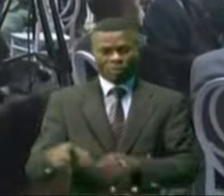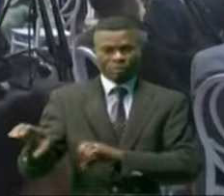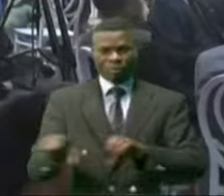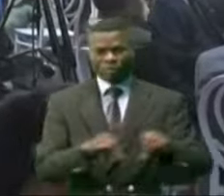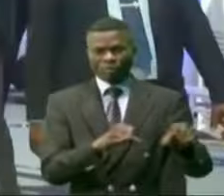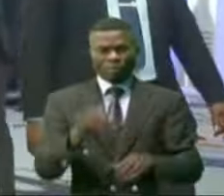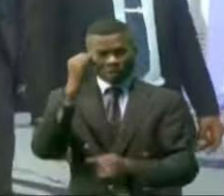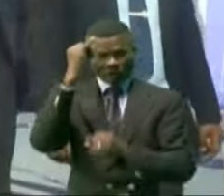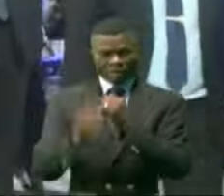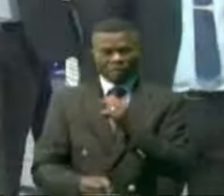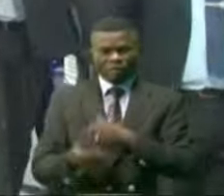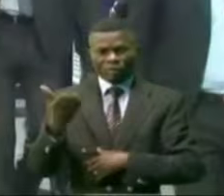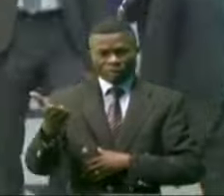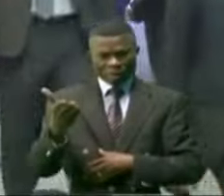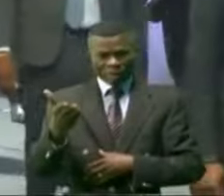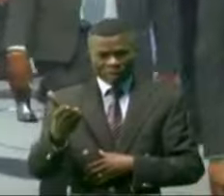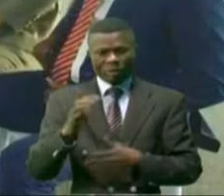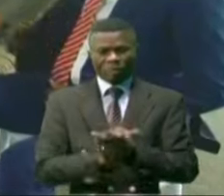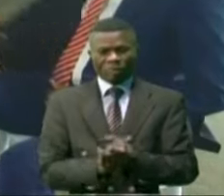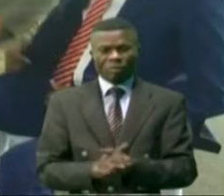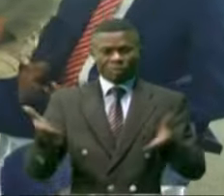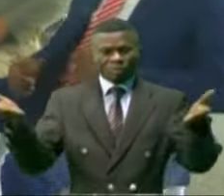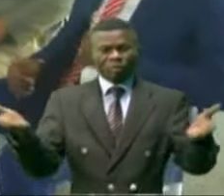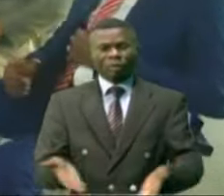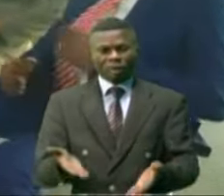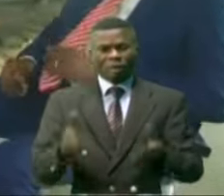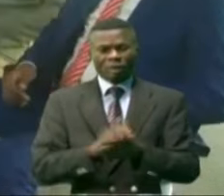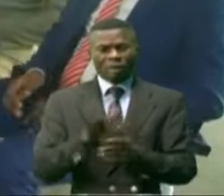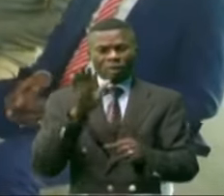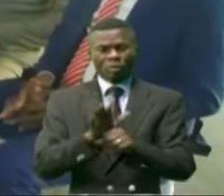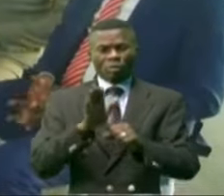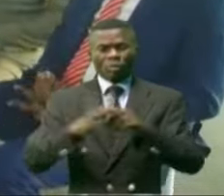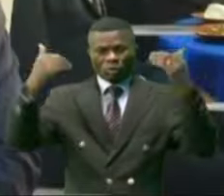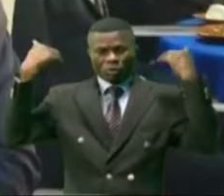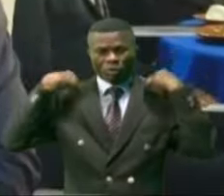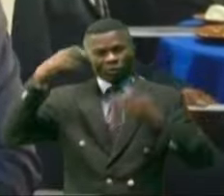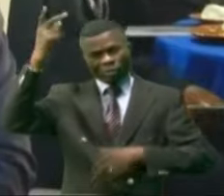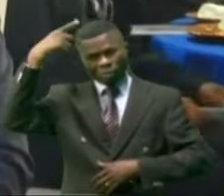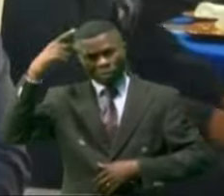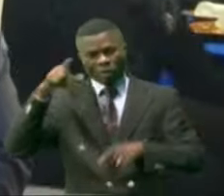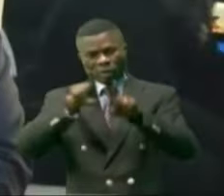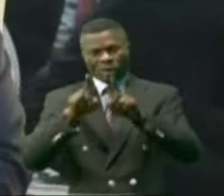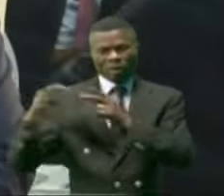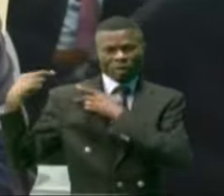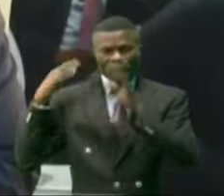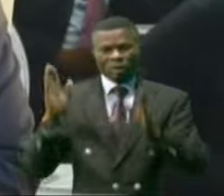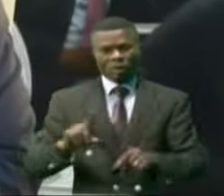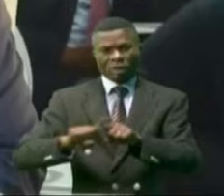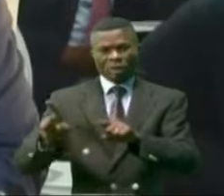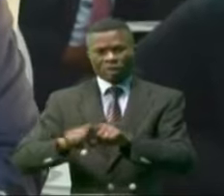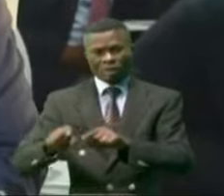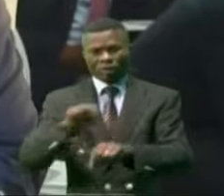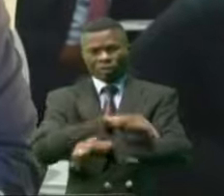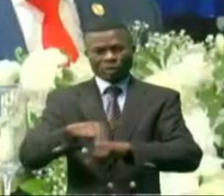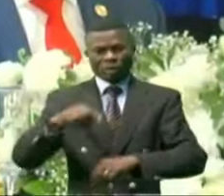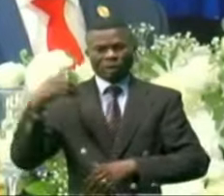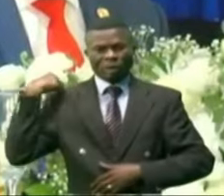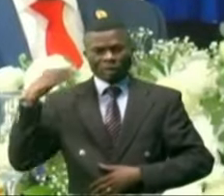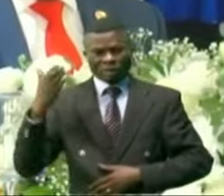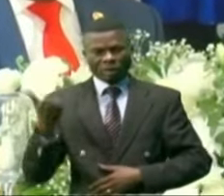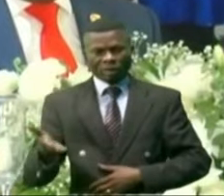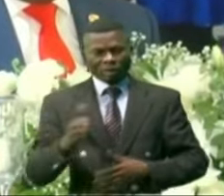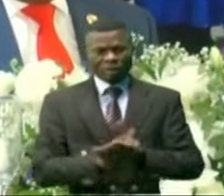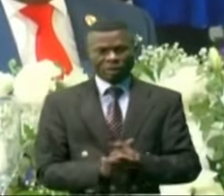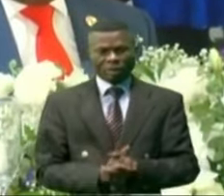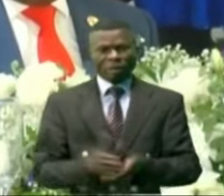cérémonie de clôture qui a connu la participation de plusieurs personnalités et responsables des différentes institutions du pays.